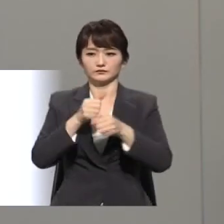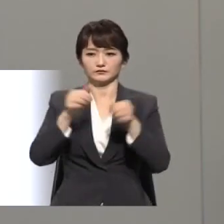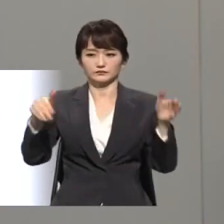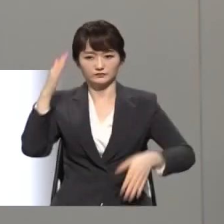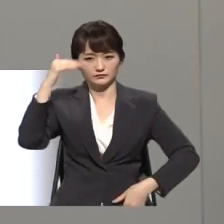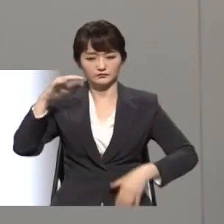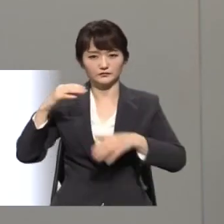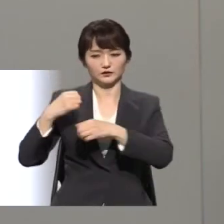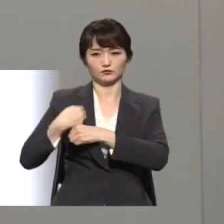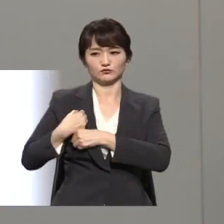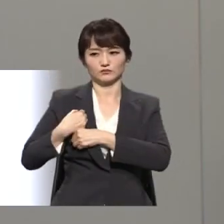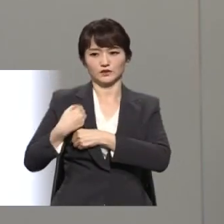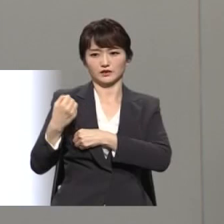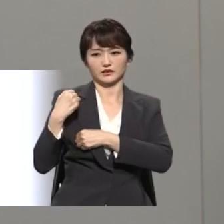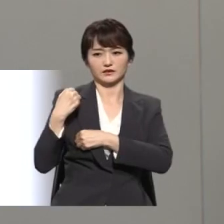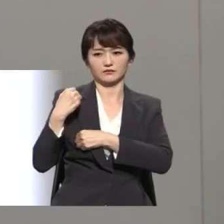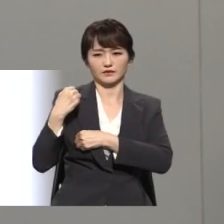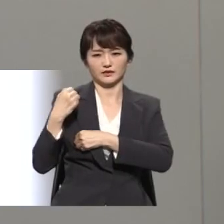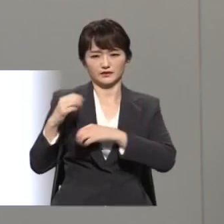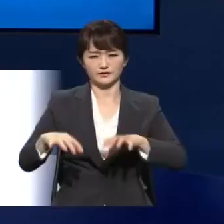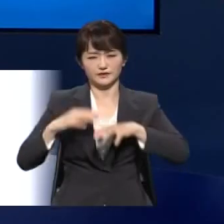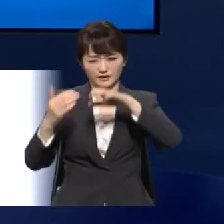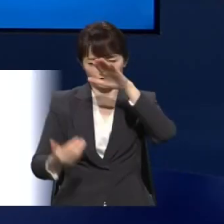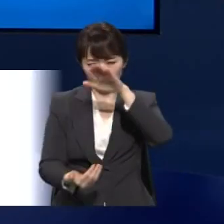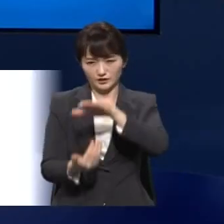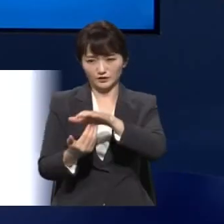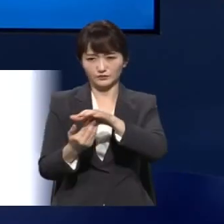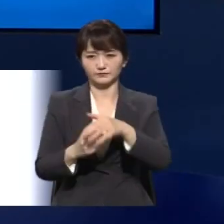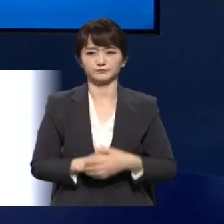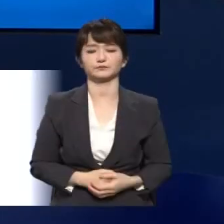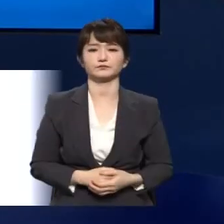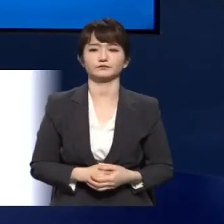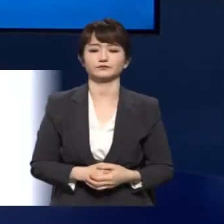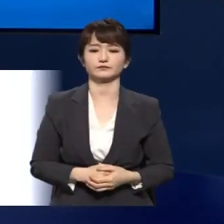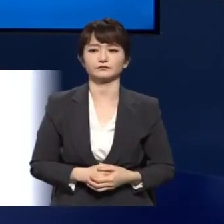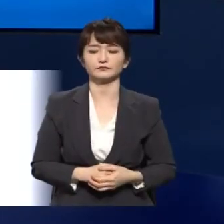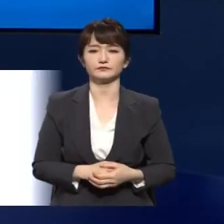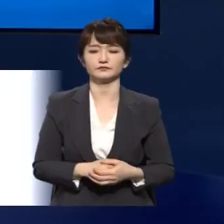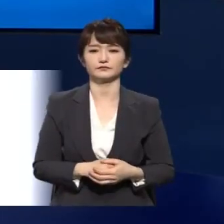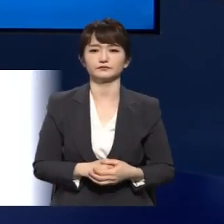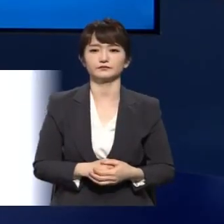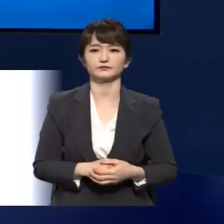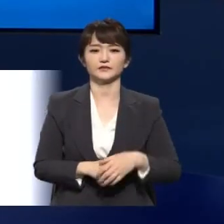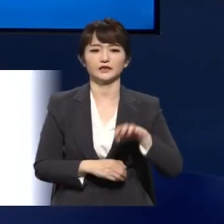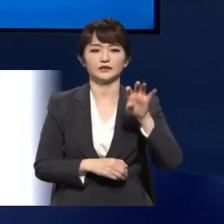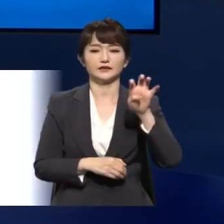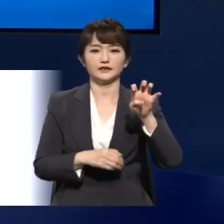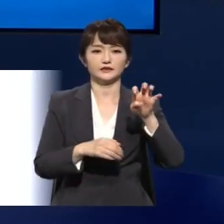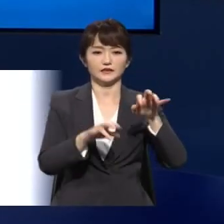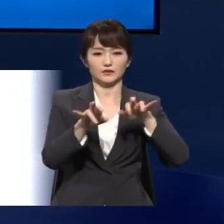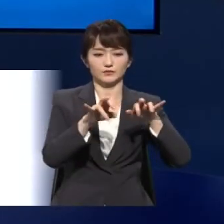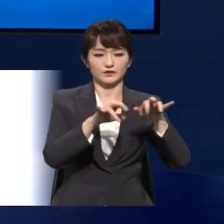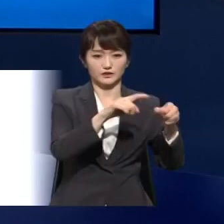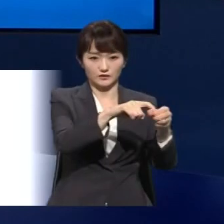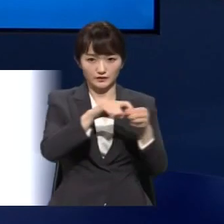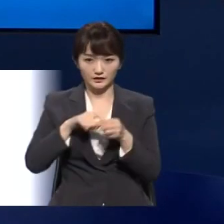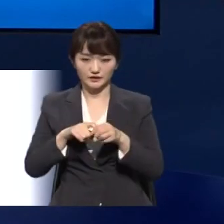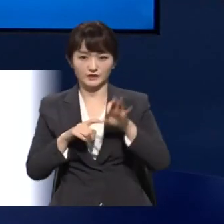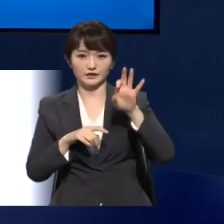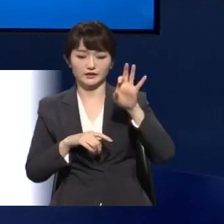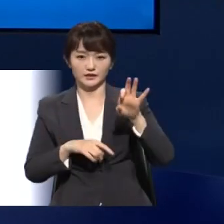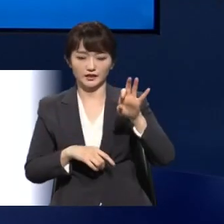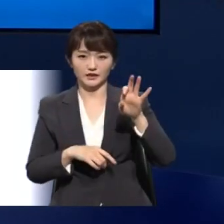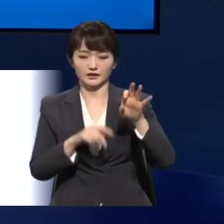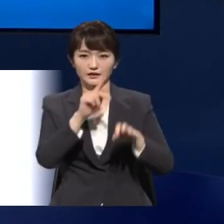최고 수준으로 향상시켜 왔습니다 옷의 배부 35 스텔스 전투기가 40대 도입됐고 kf 21 한국형